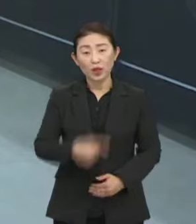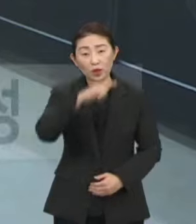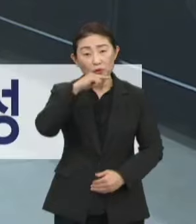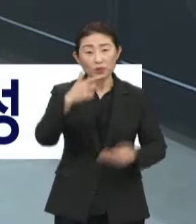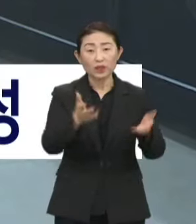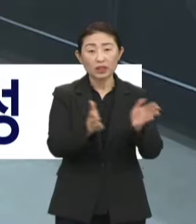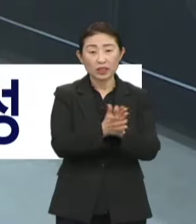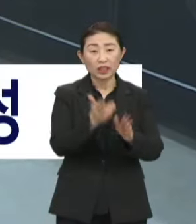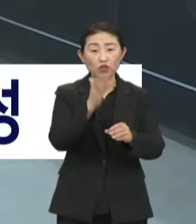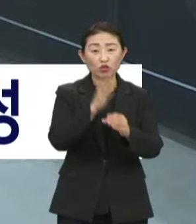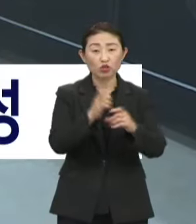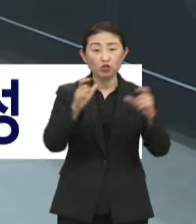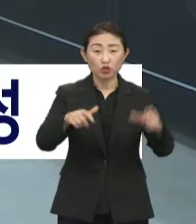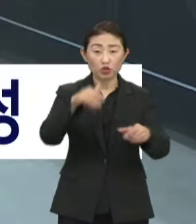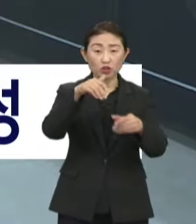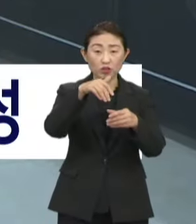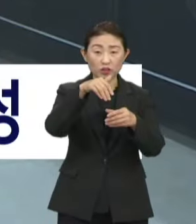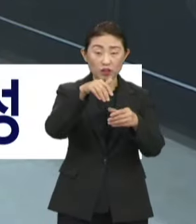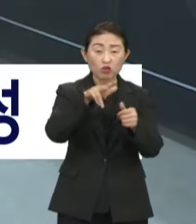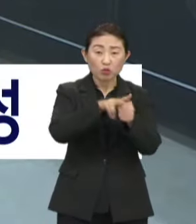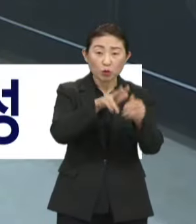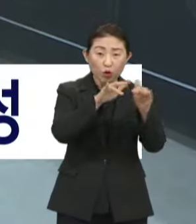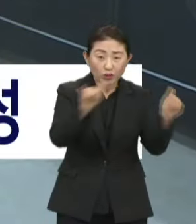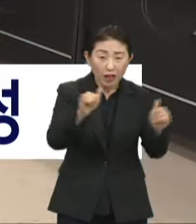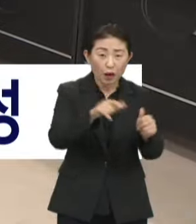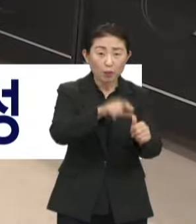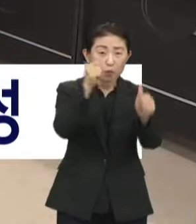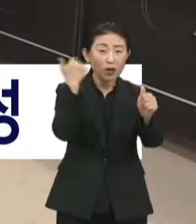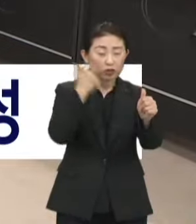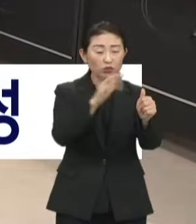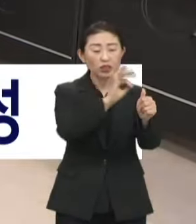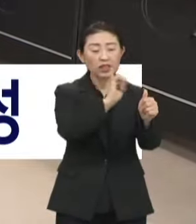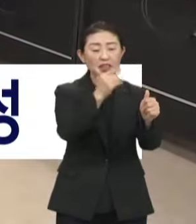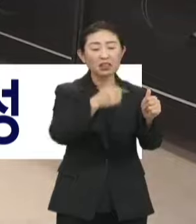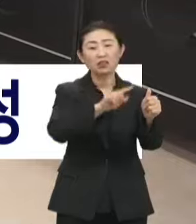국민의 힘 대전 중구 총선 후보로 이은권 전의원이